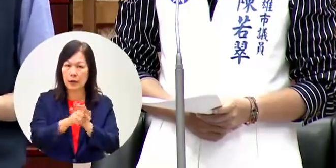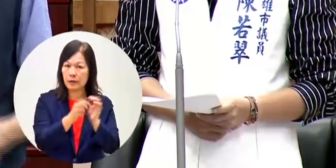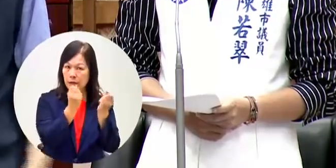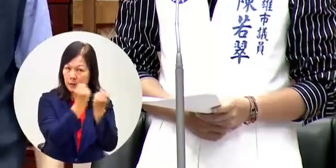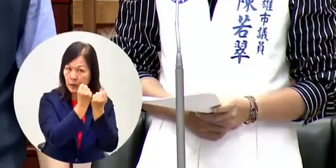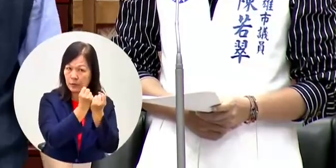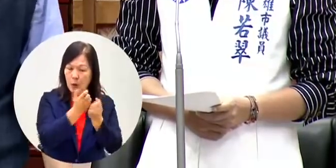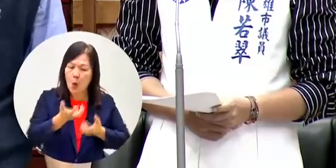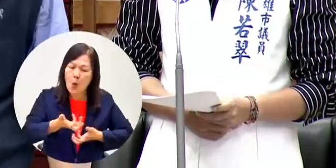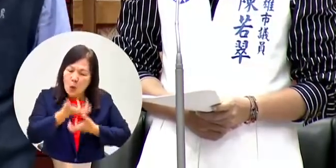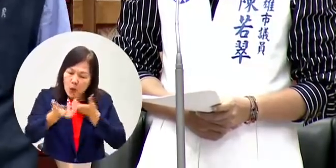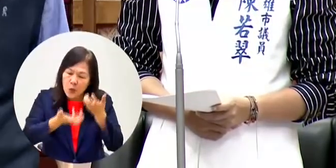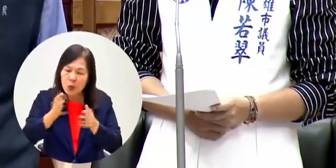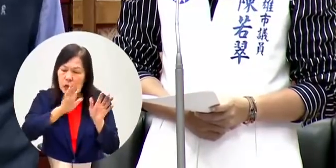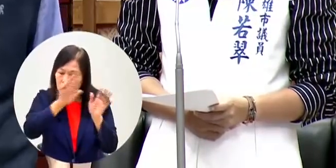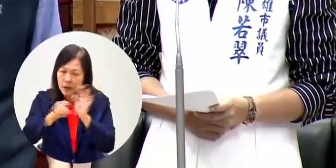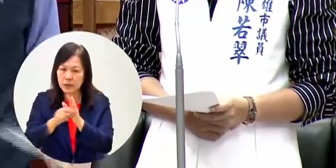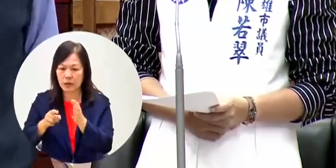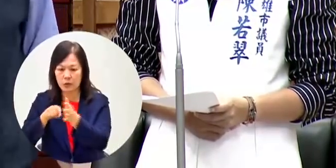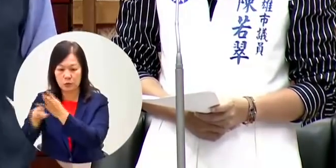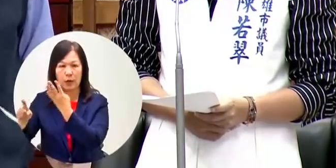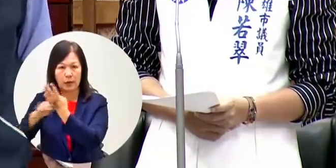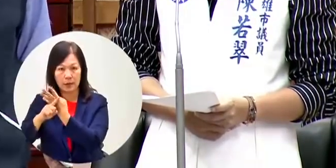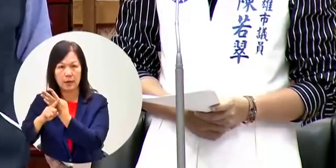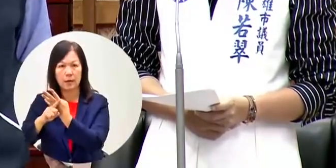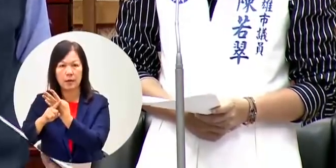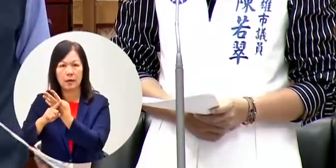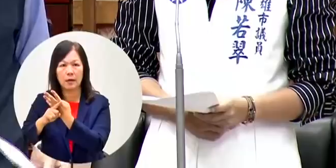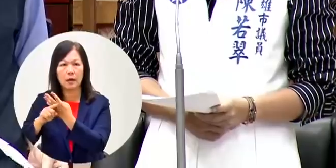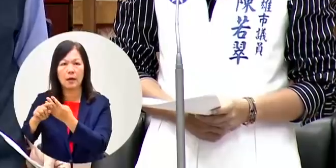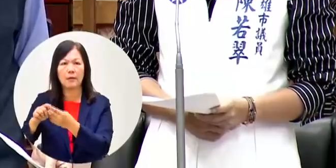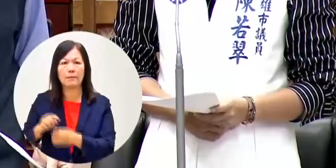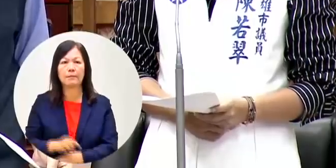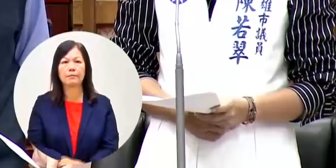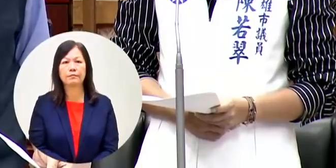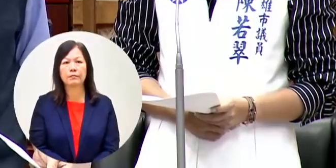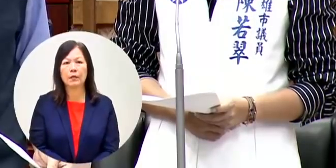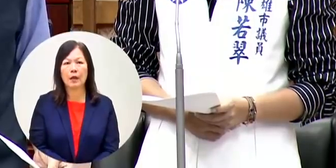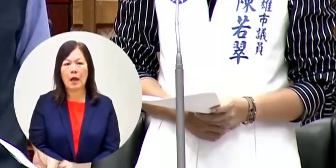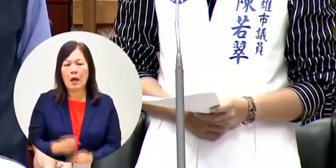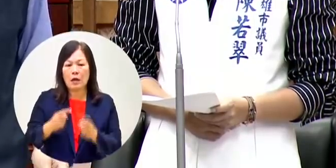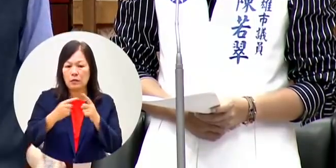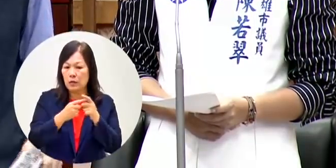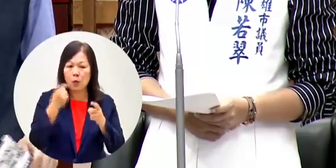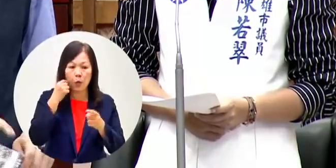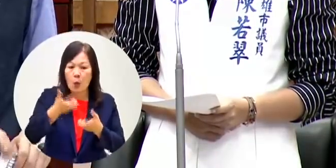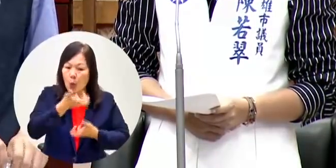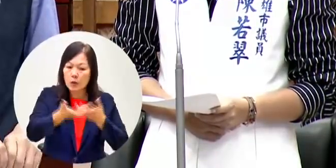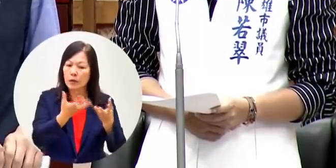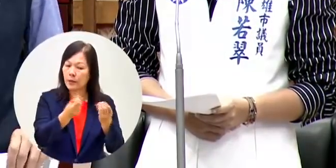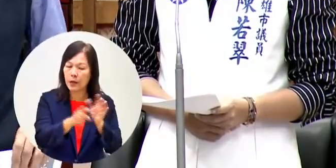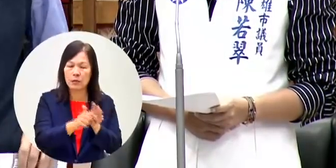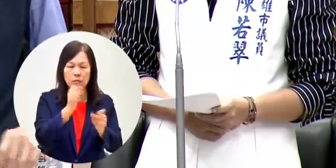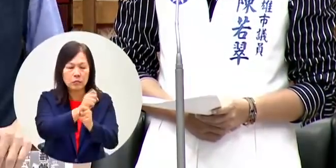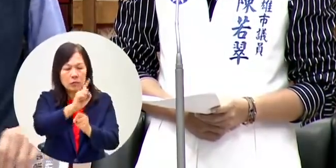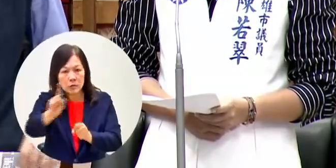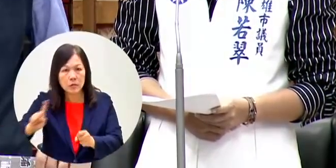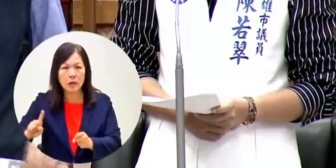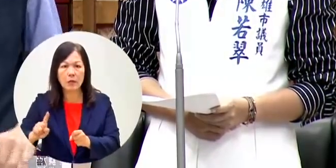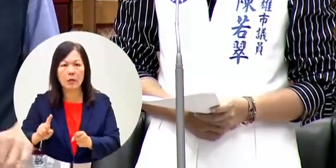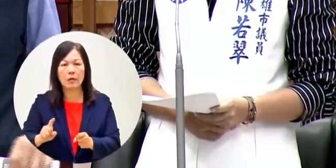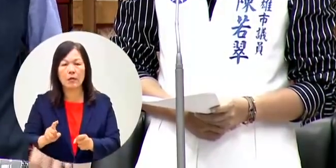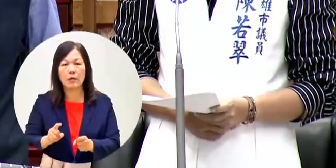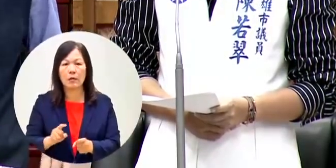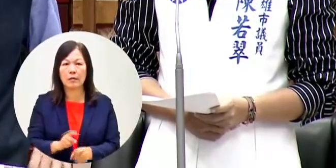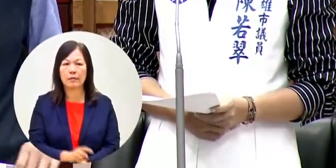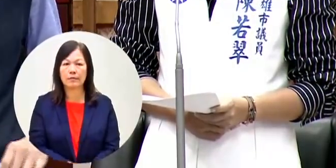业。我觉得人没有热情，做什么事情，那就是公就拍天了，